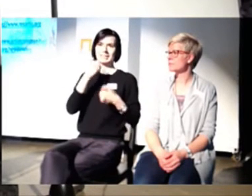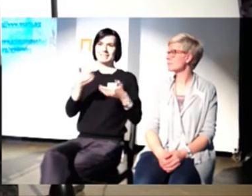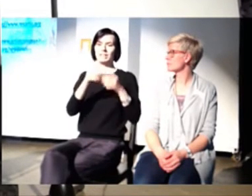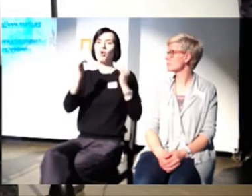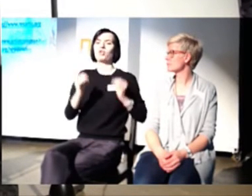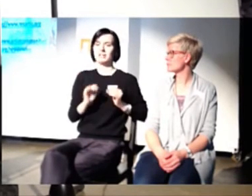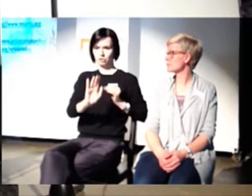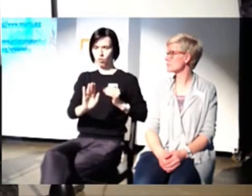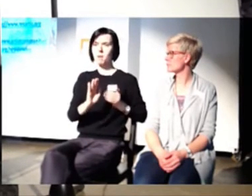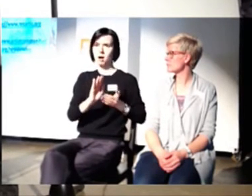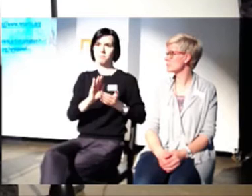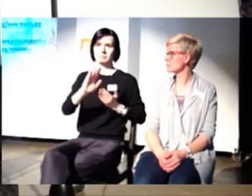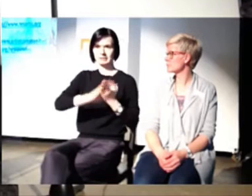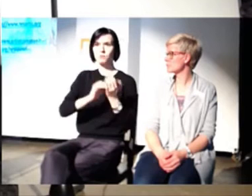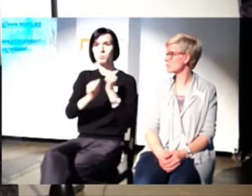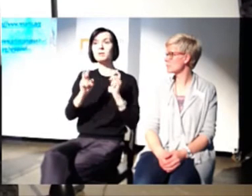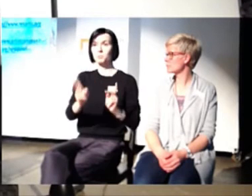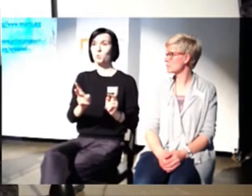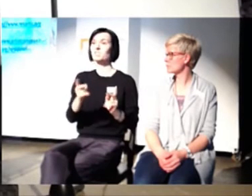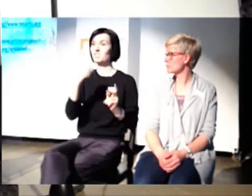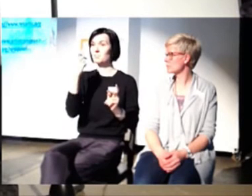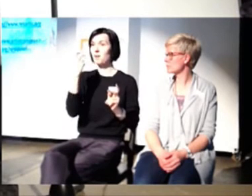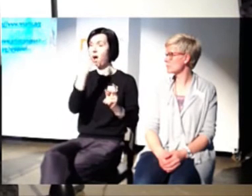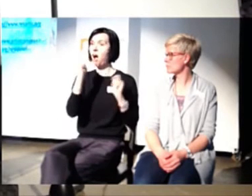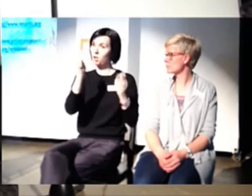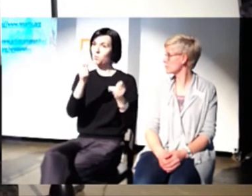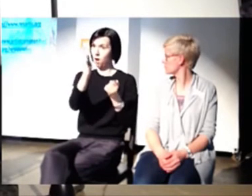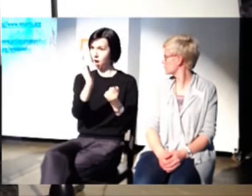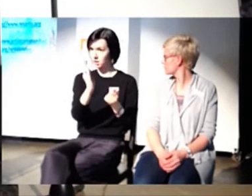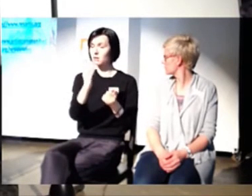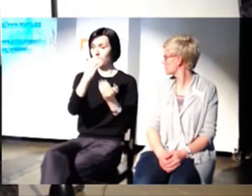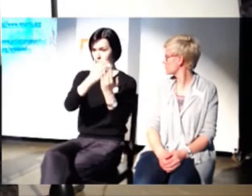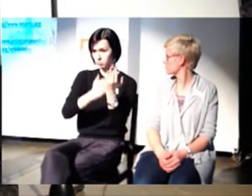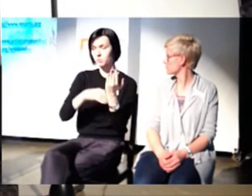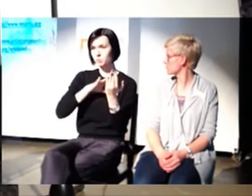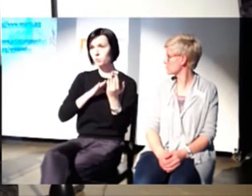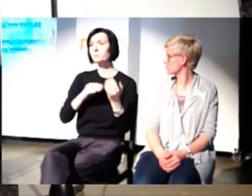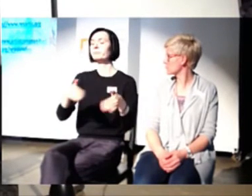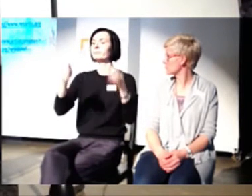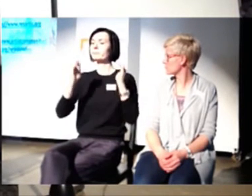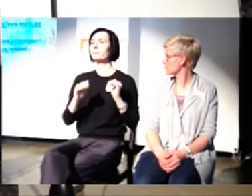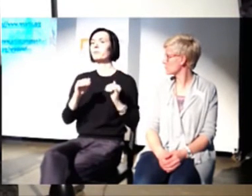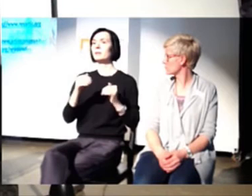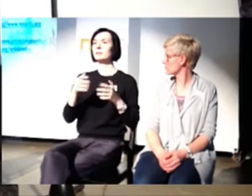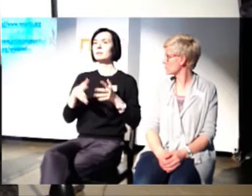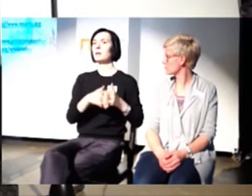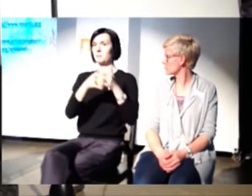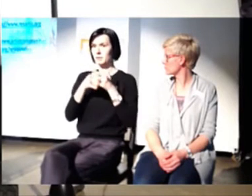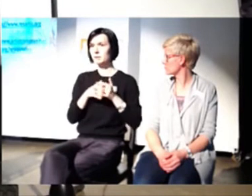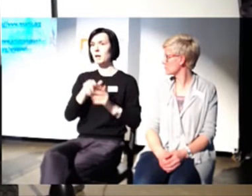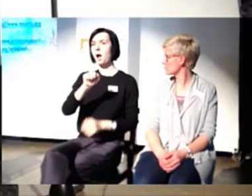Hakuilmoituksia residensseistä. Sitten on tämä USA:ssa sijaitseva Alliance of Artist